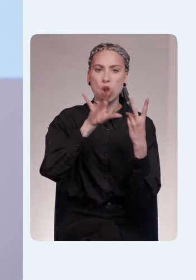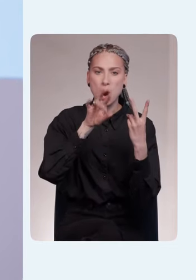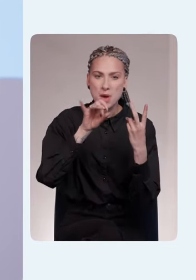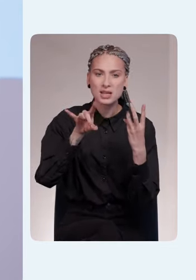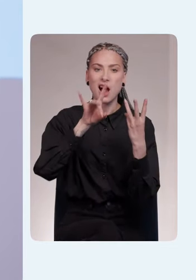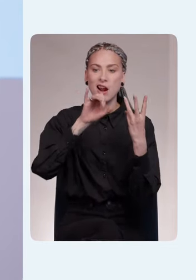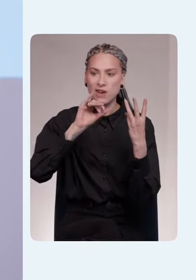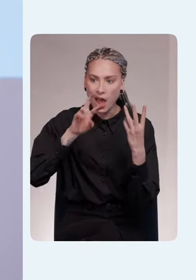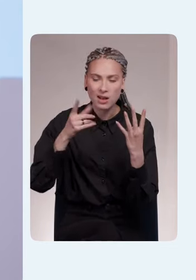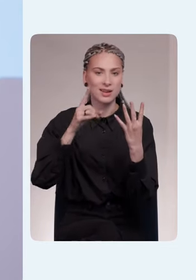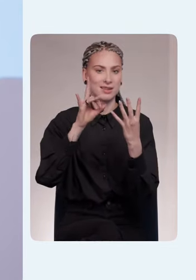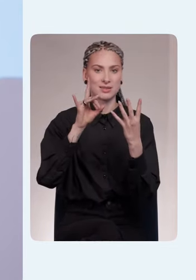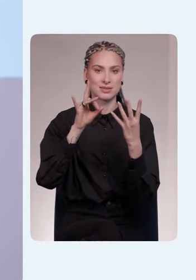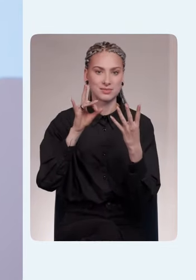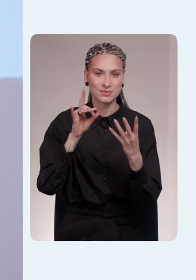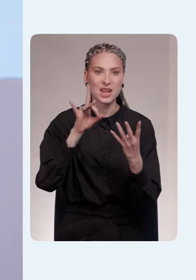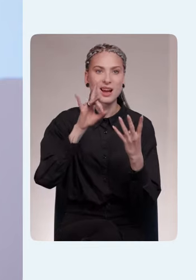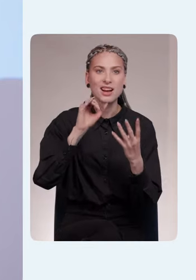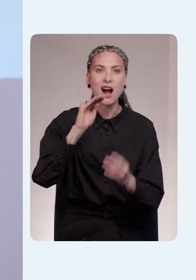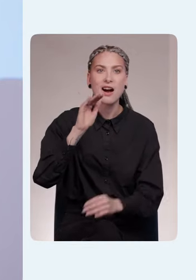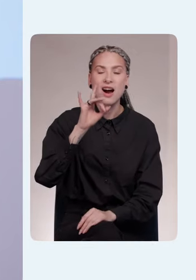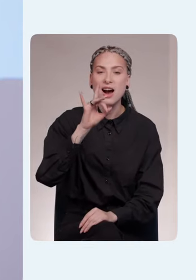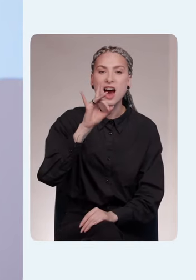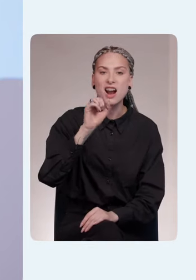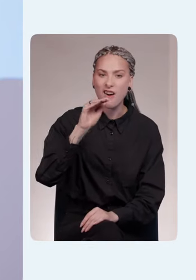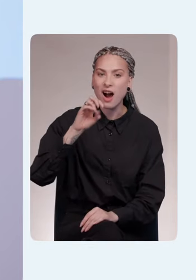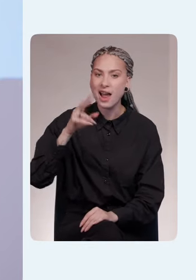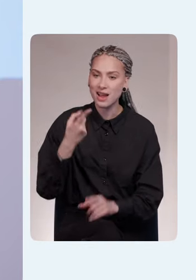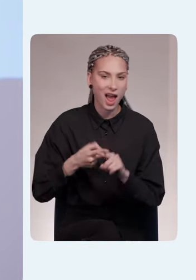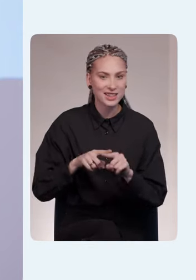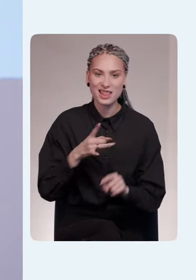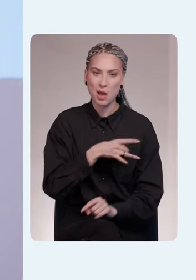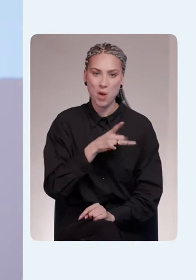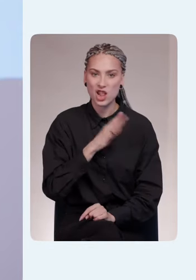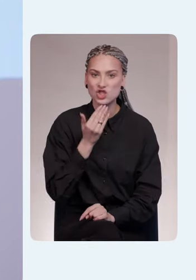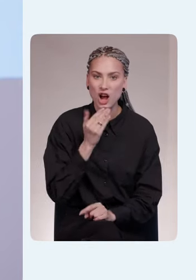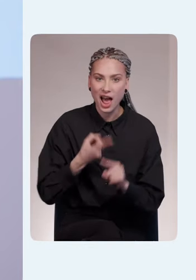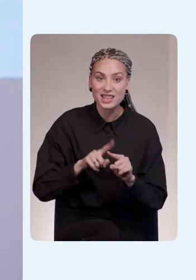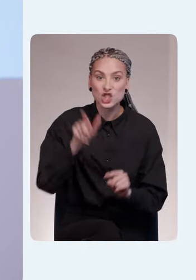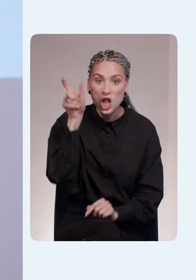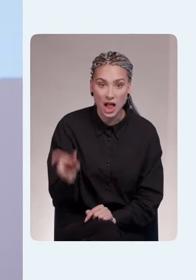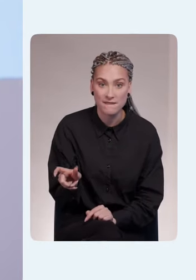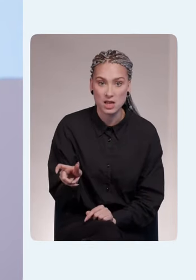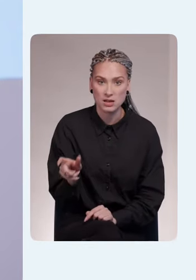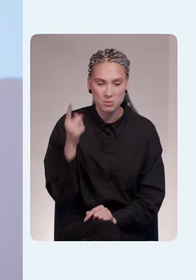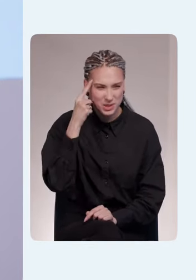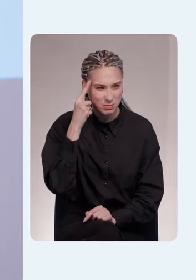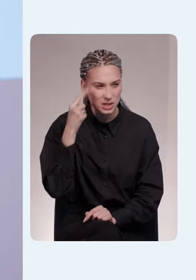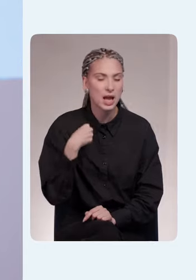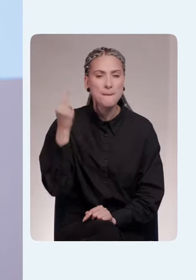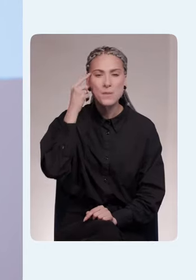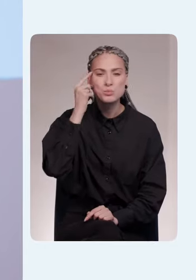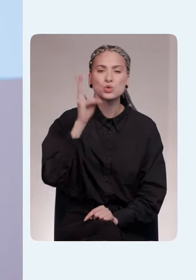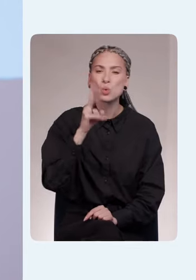и Рафаэль. Рафаэль — это не белый шоколад, это человек, понимаете? Я подумал, интересно, кто